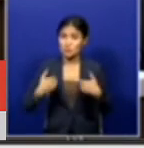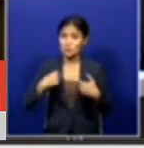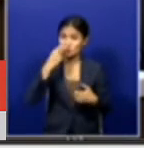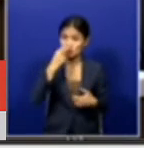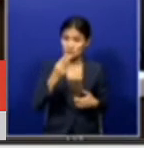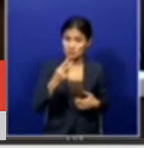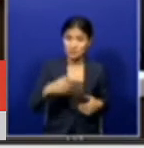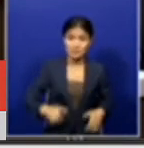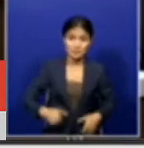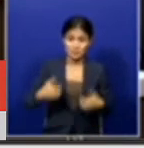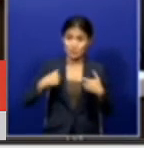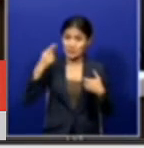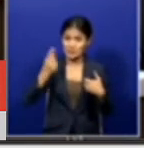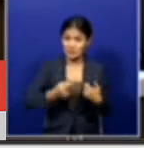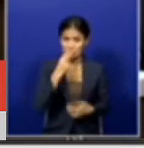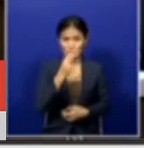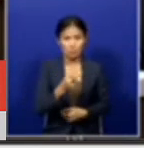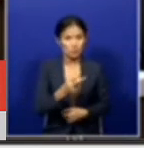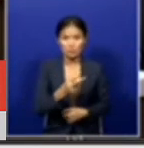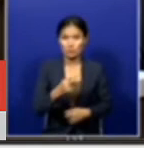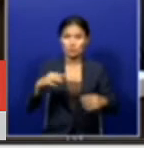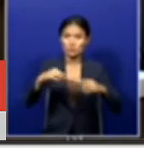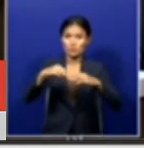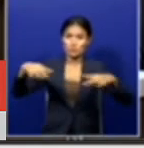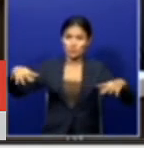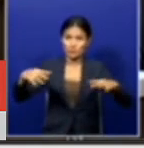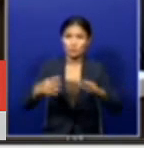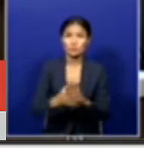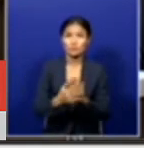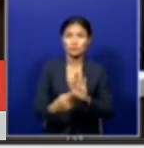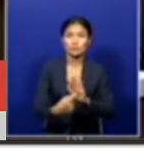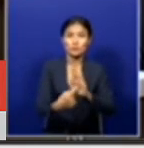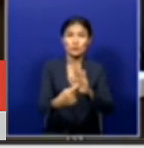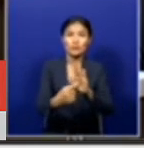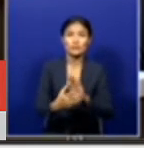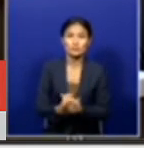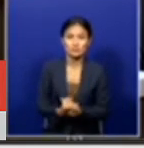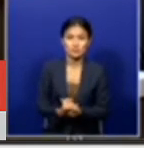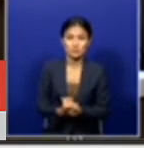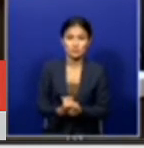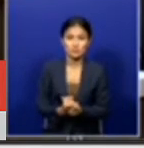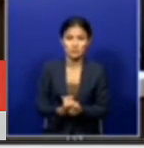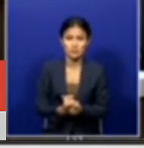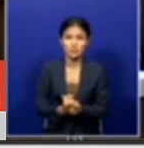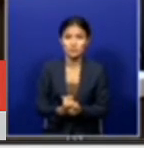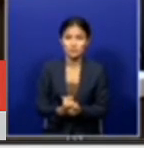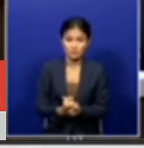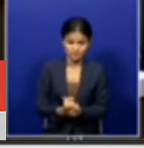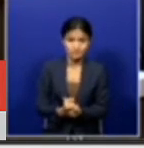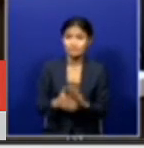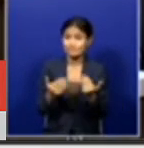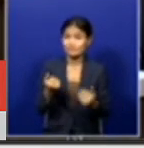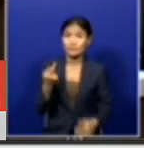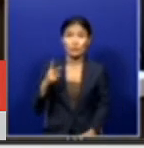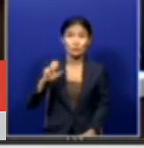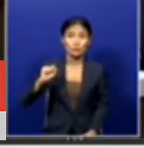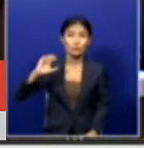าธิปไตยอีกมากยกตัวอย่างยังมีการใช้คำสั่งคส